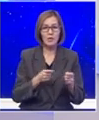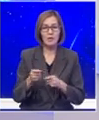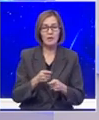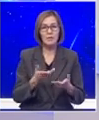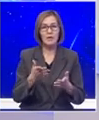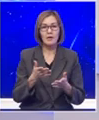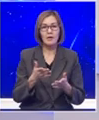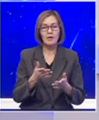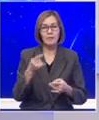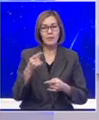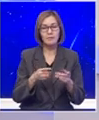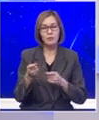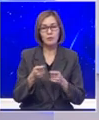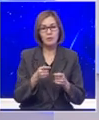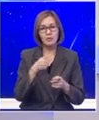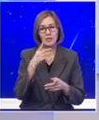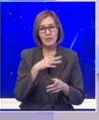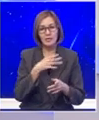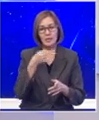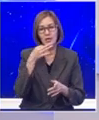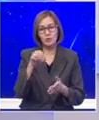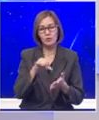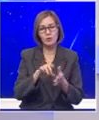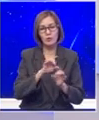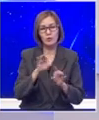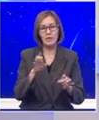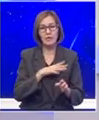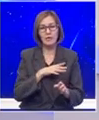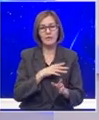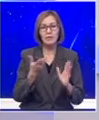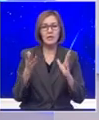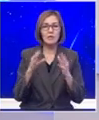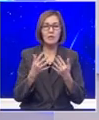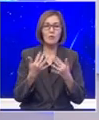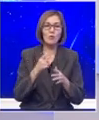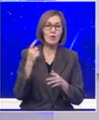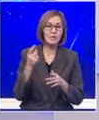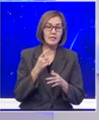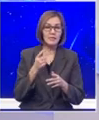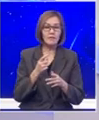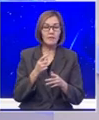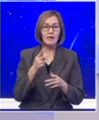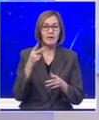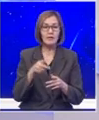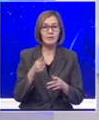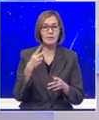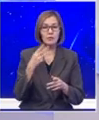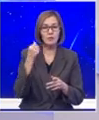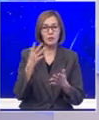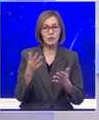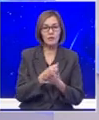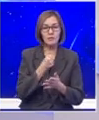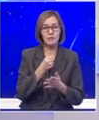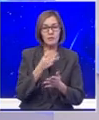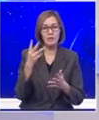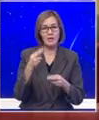әкімі Ғалымжан Маманбаев баспасөз алаңында өткен есеп беру жиында айтты. Жалпы ауыл шаруашылық аймақ 2023 жылы табыспен шығып